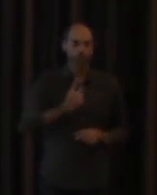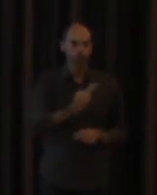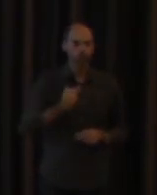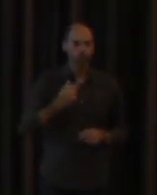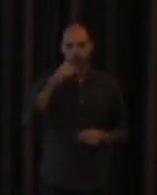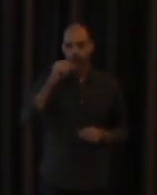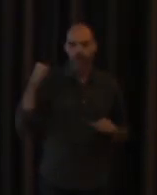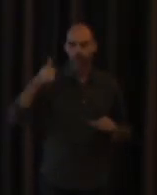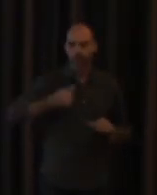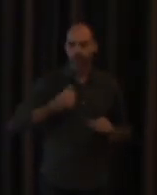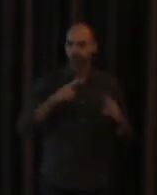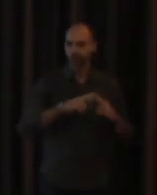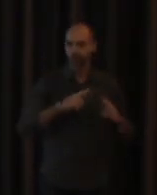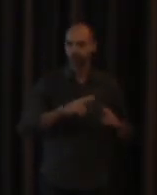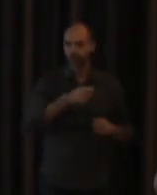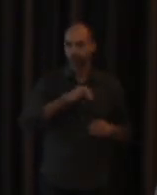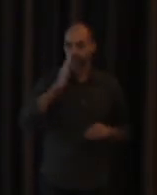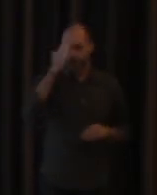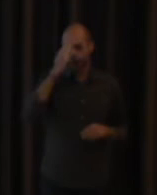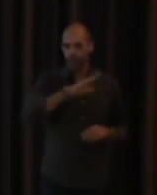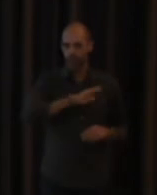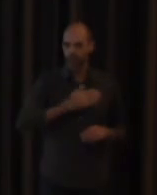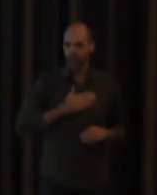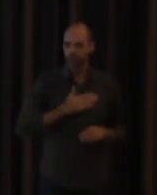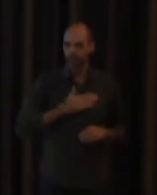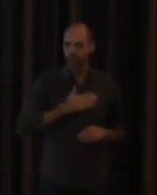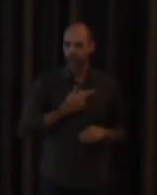Ella va ser la meva cap, la meva jefe,